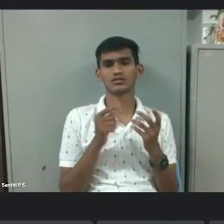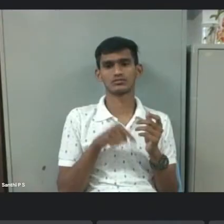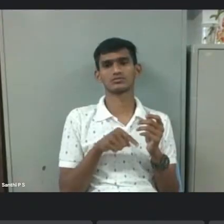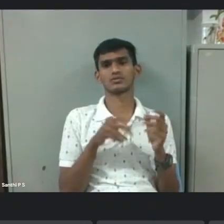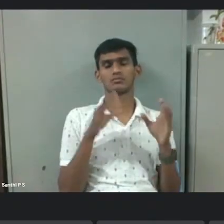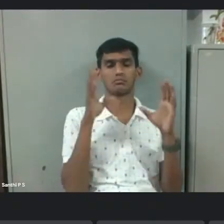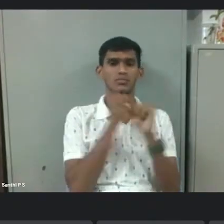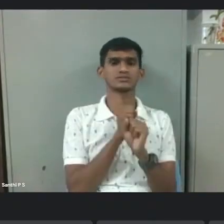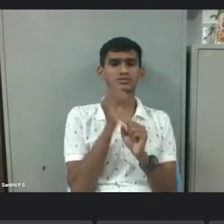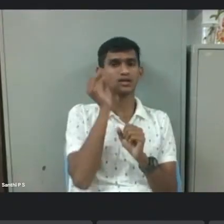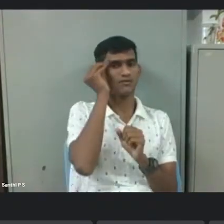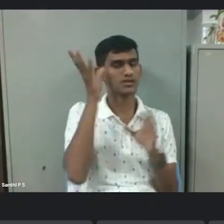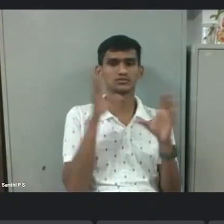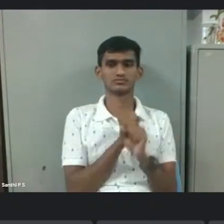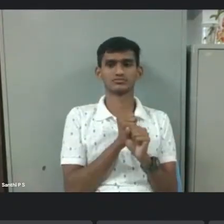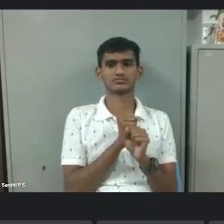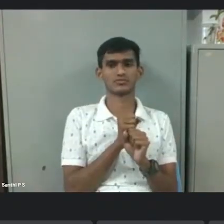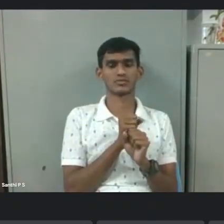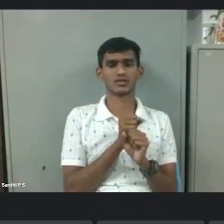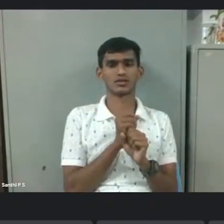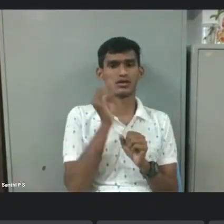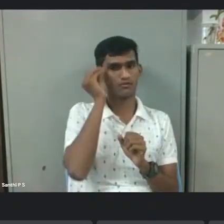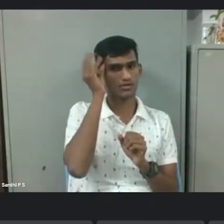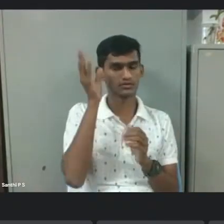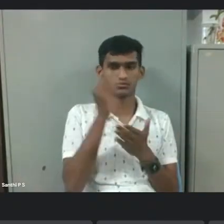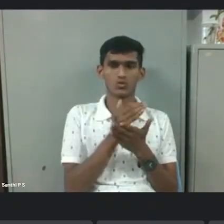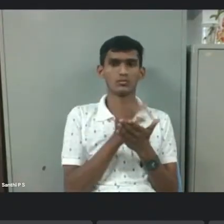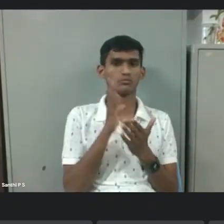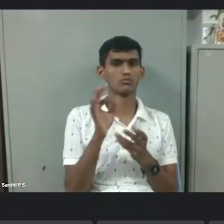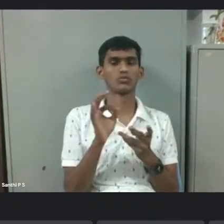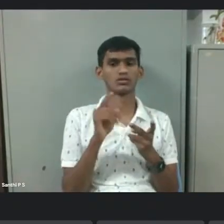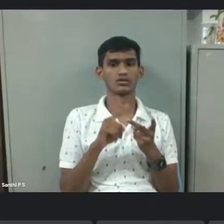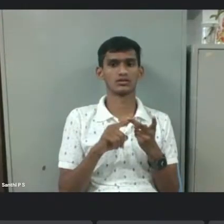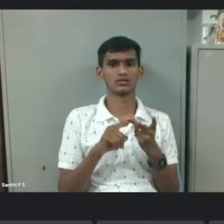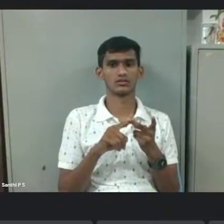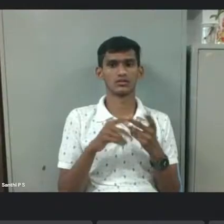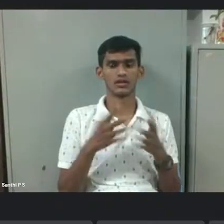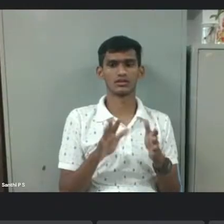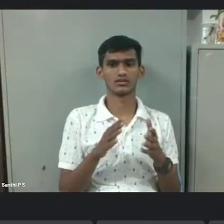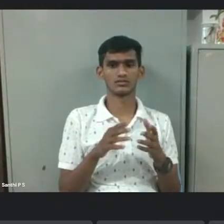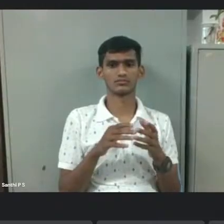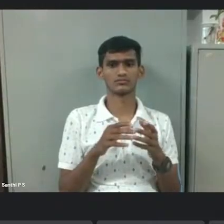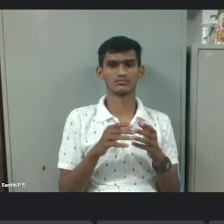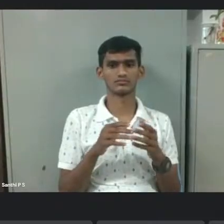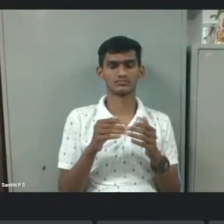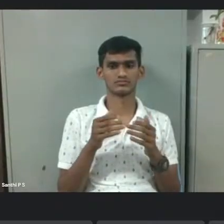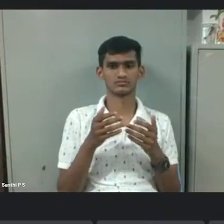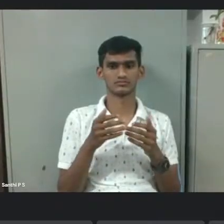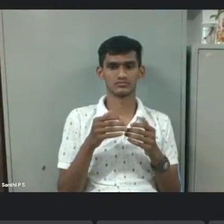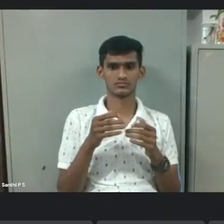പറ്റിയിട്ടുള്ള ബോധവൽക്കരണം ആവശ്യമാണ്. ചെറിയ രീതിയിലും ഒരു പരിധി വരെയും ഇതെല്ലാം ഇപ്പോൾ